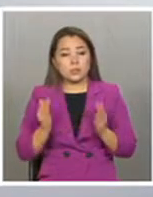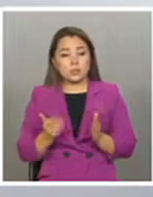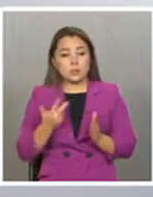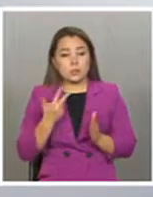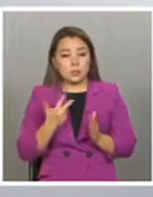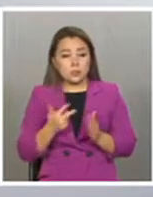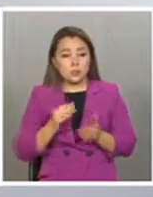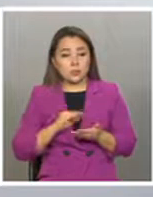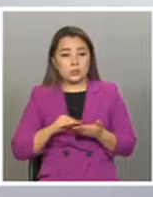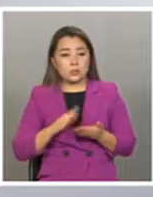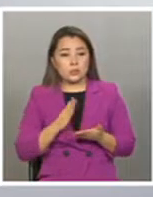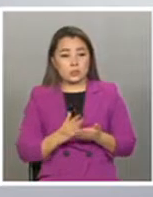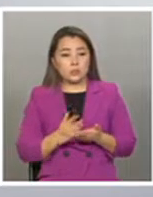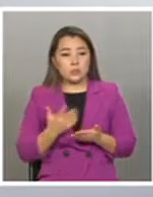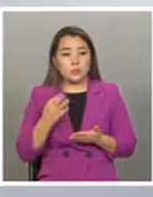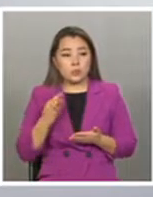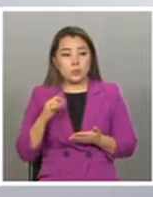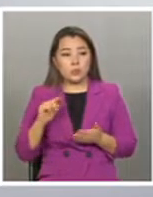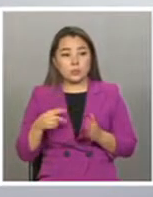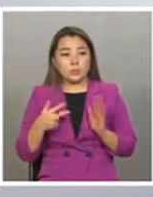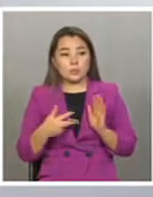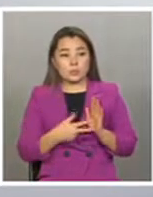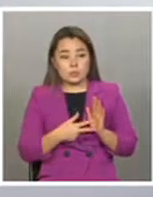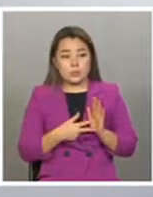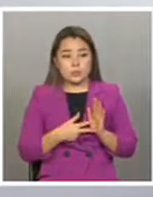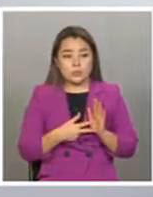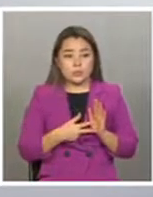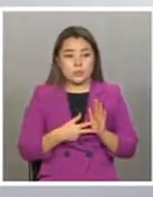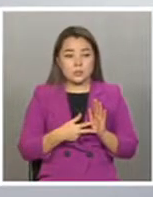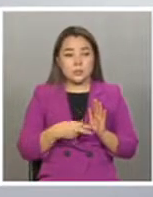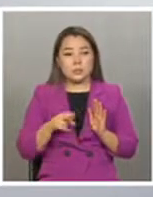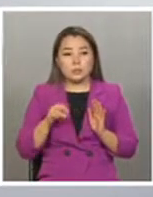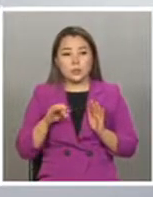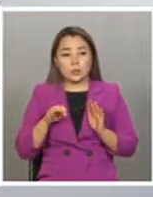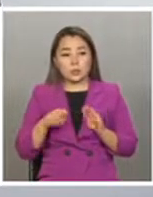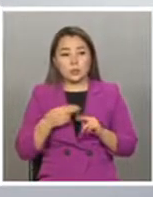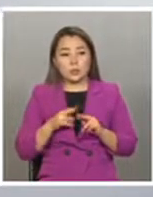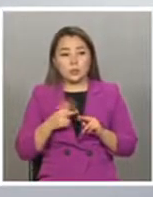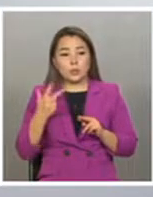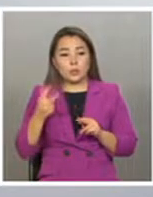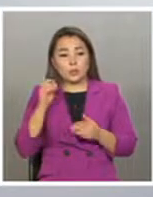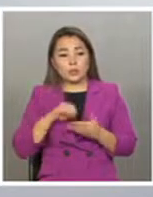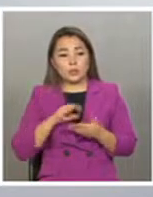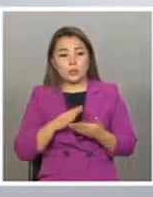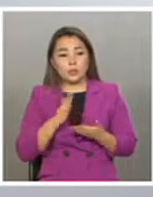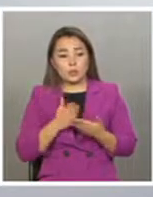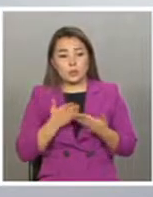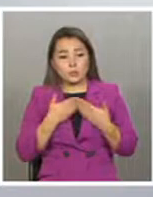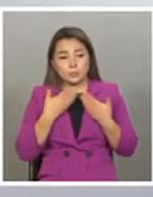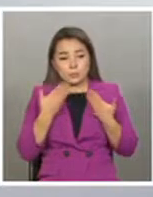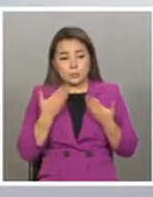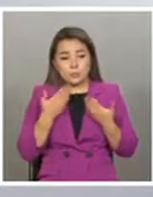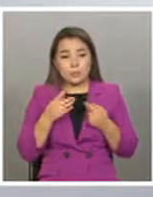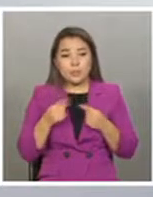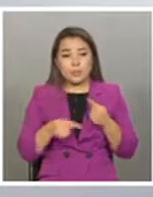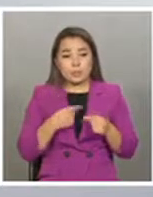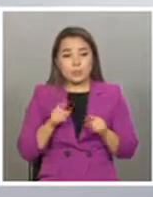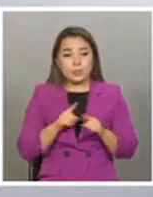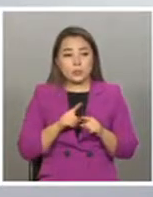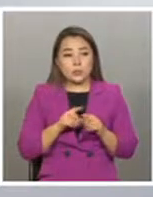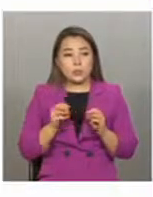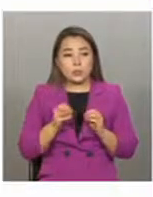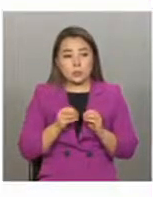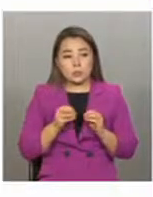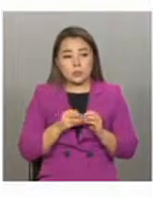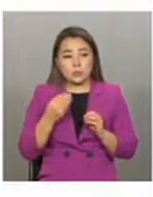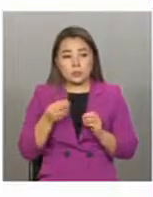жазылуды 0 бүтін 10-8 периодында 3 деп оқимыз. Ал келесі ондық бөлшек, шектеусіз ондық